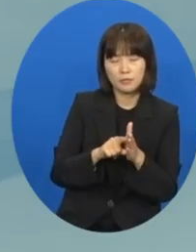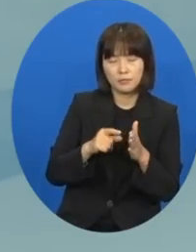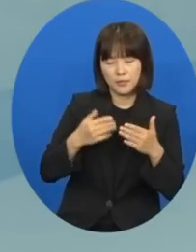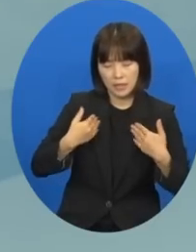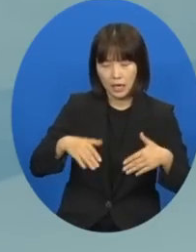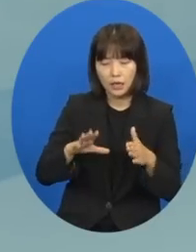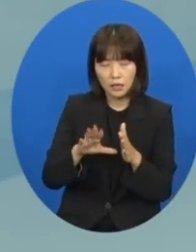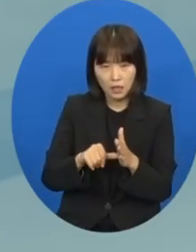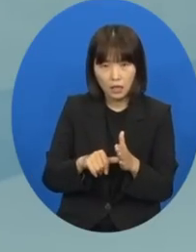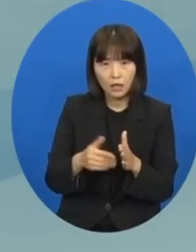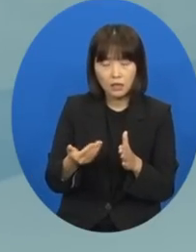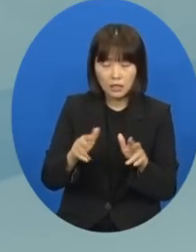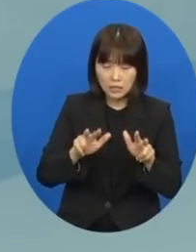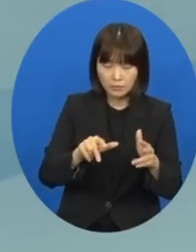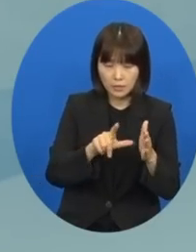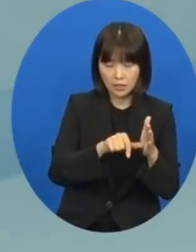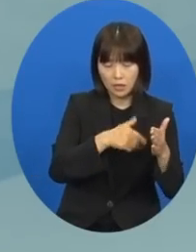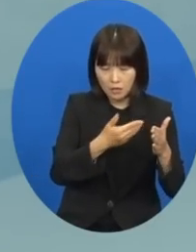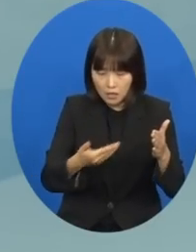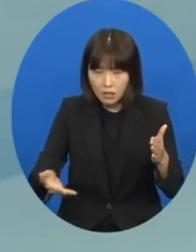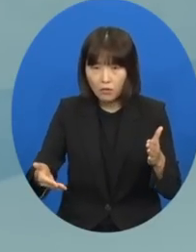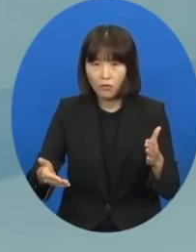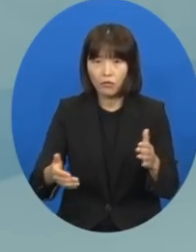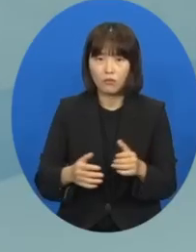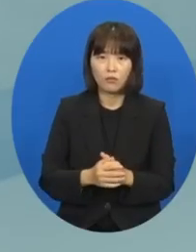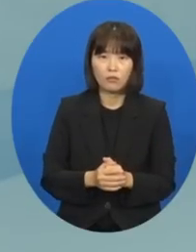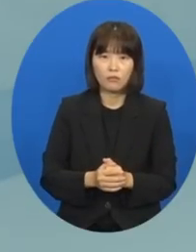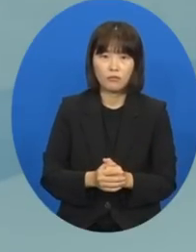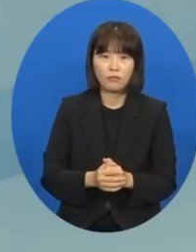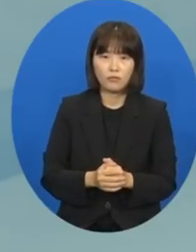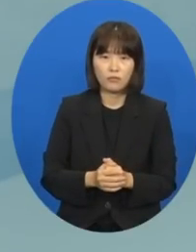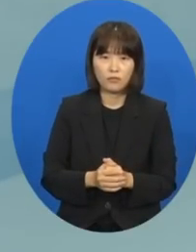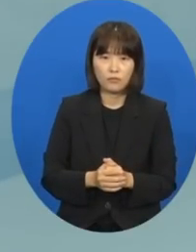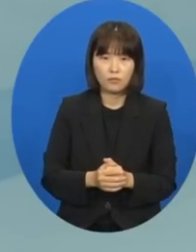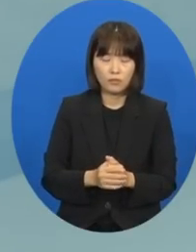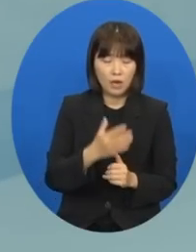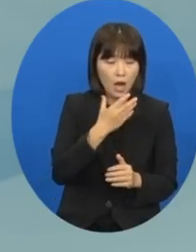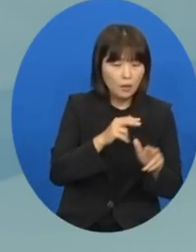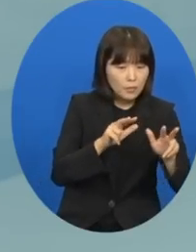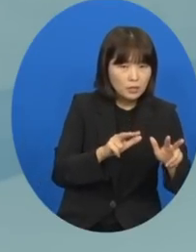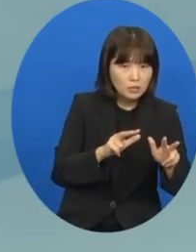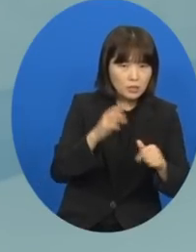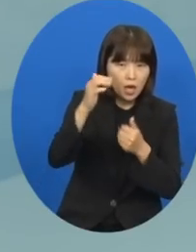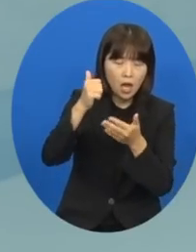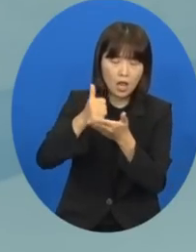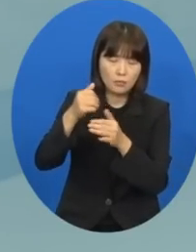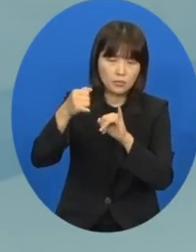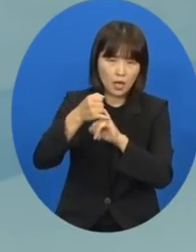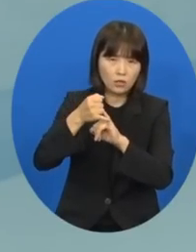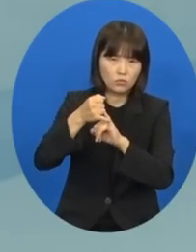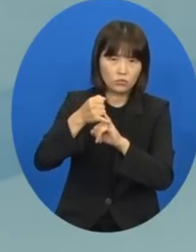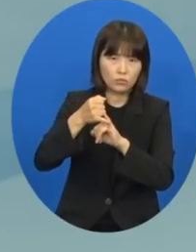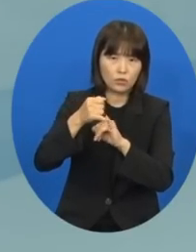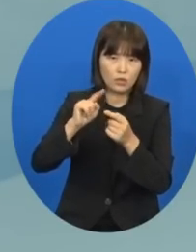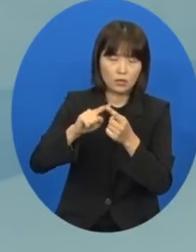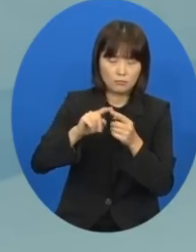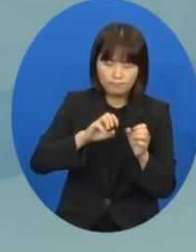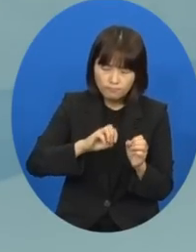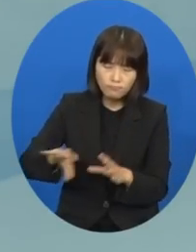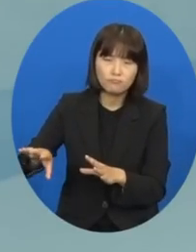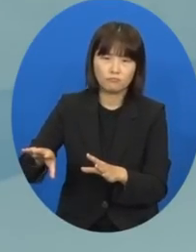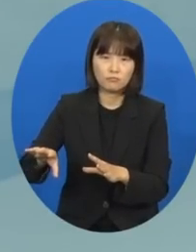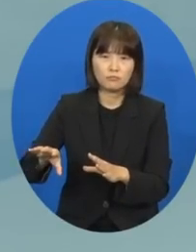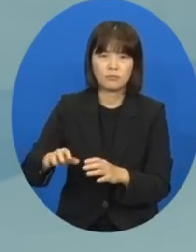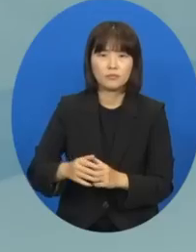되는 거예요. 그때와 또 다른 점이 있습니다. 이것은 하나님의 약속을 완전히 저버린 겁니다. 아, 하나님 안 들어주실 거야. 완전히